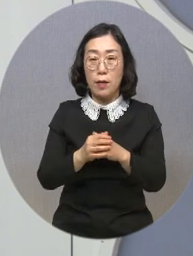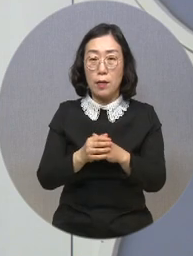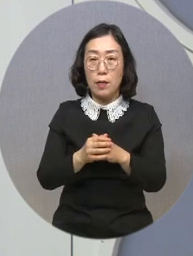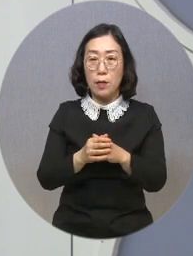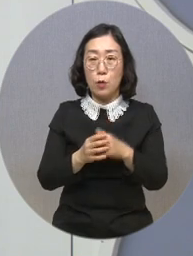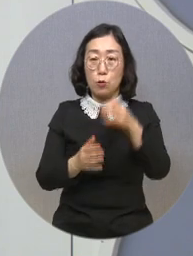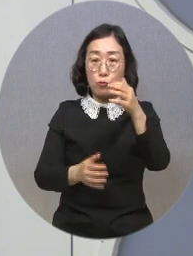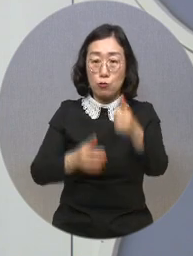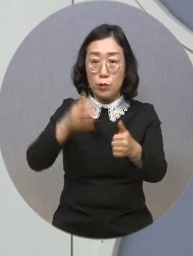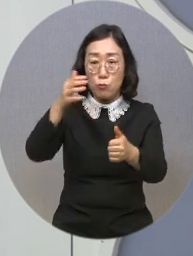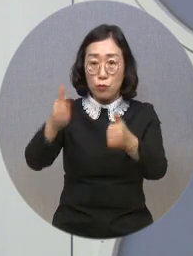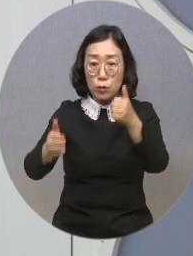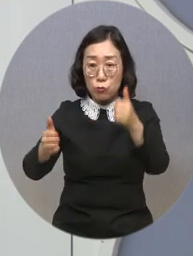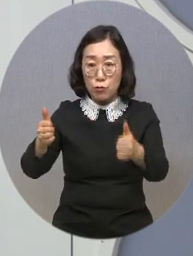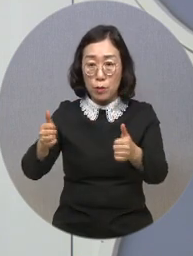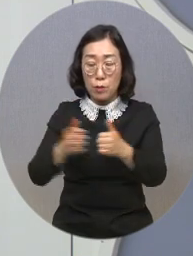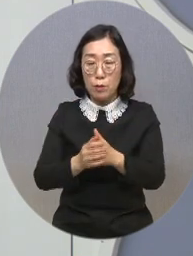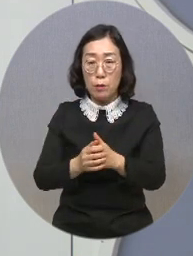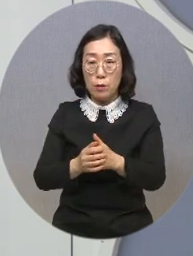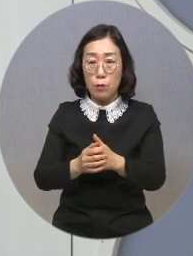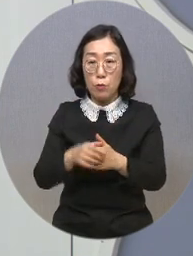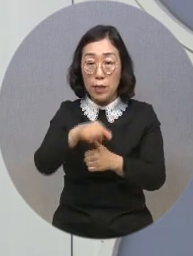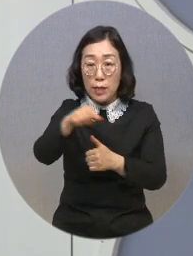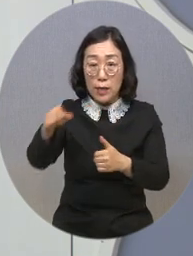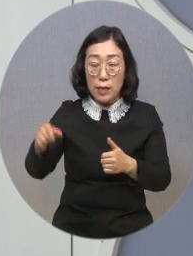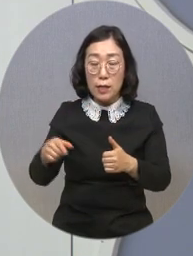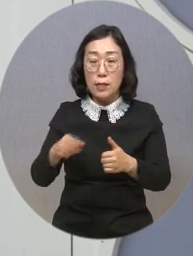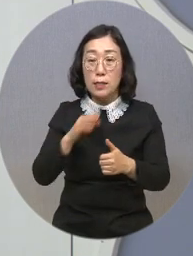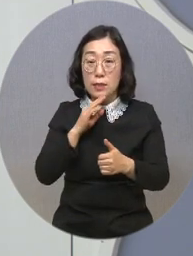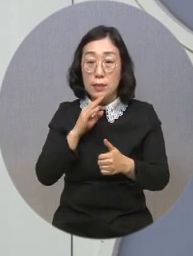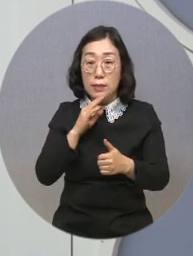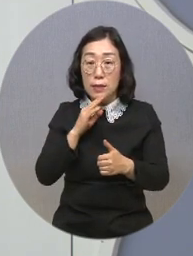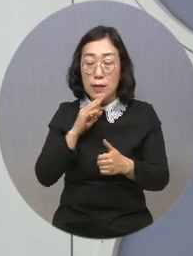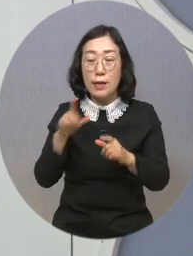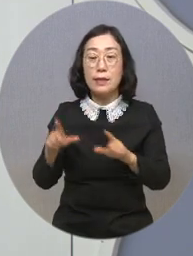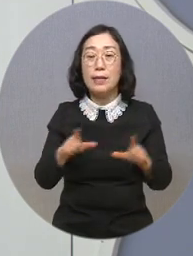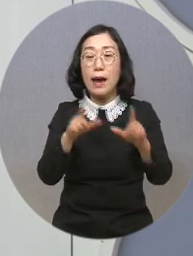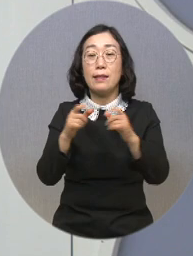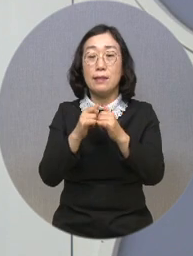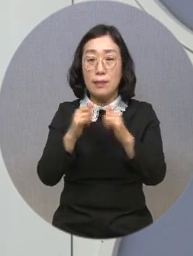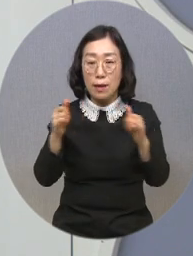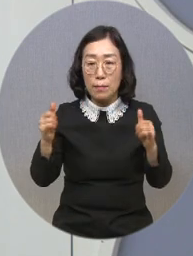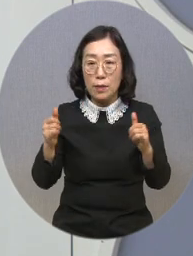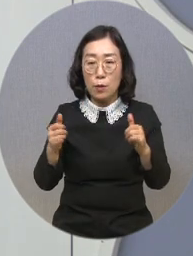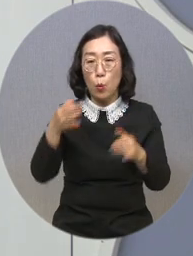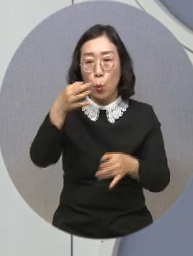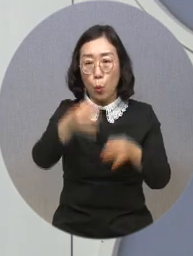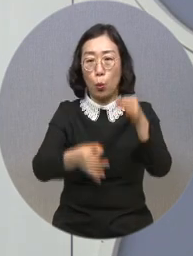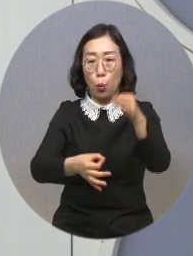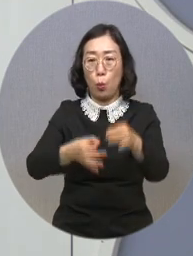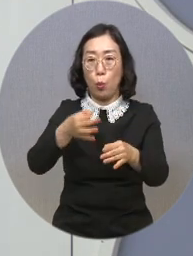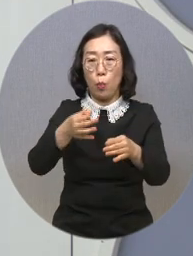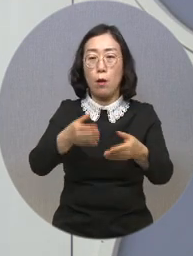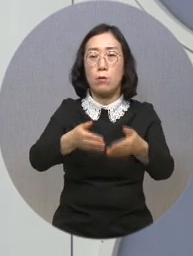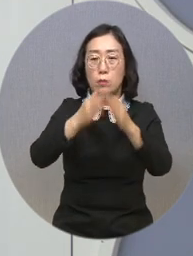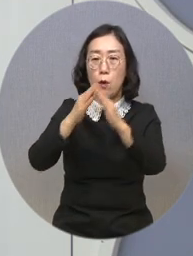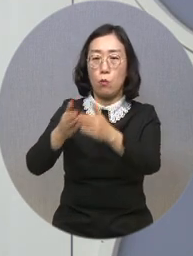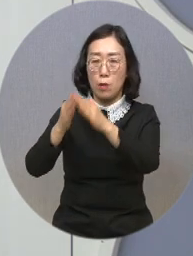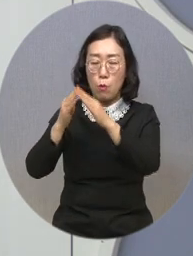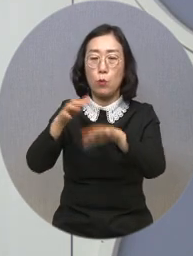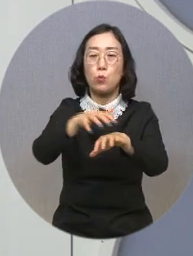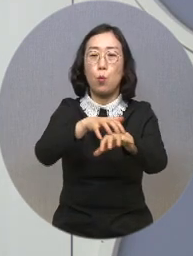주주가 다 그 주민들이에요. 그렇죠. 주민들이 출자를 한 새마을금고와 신협이 있어서 이 새마을금고와